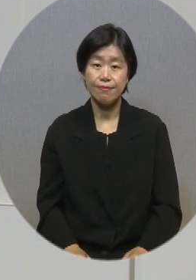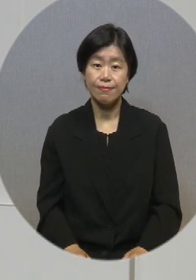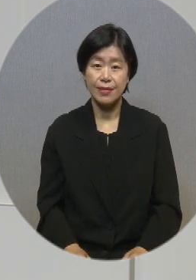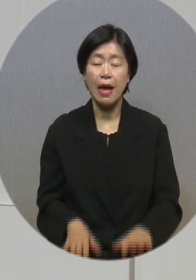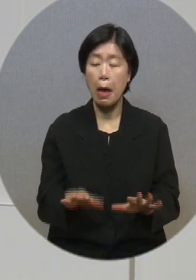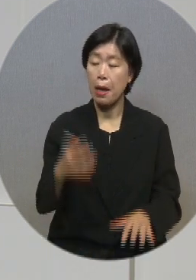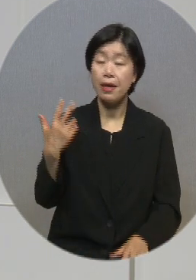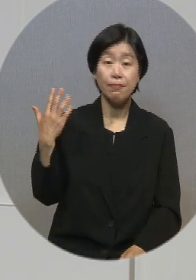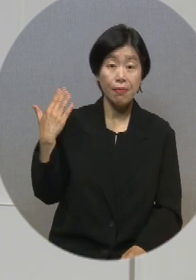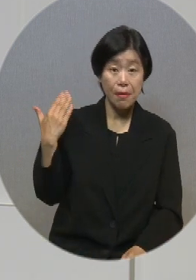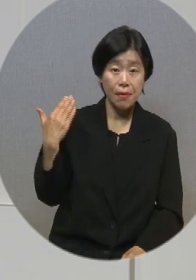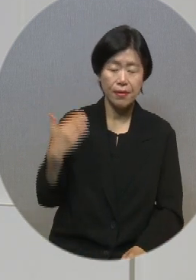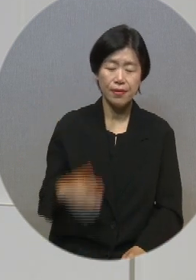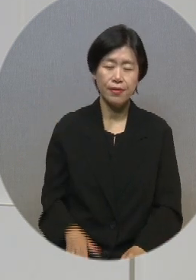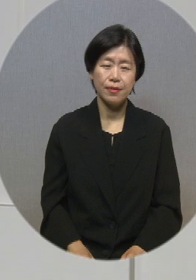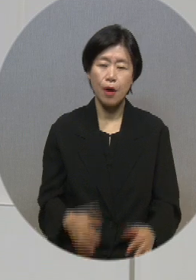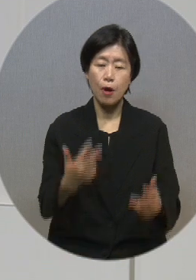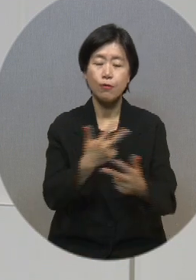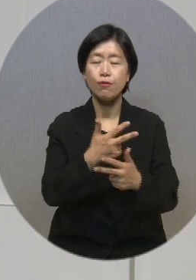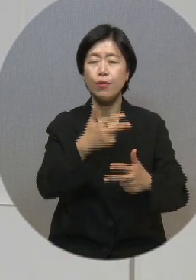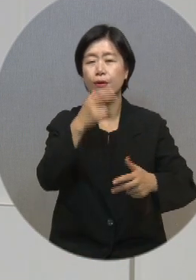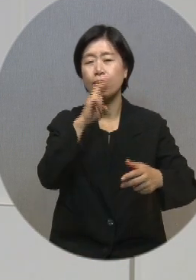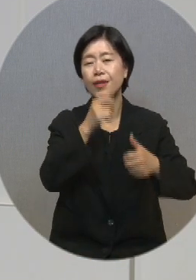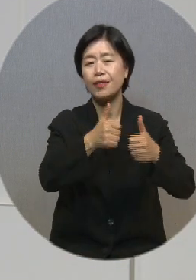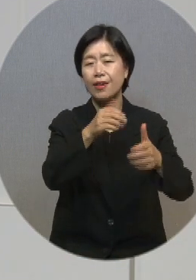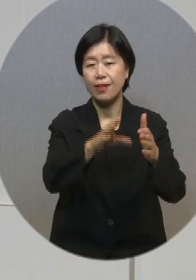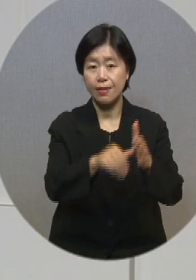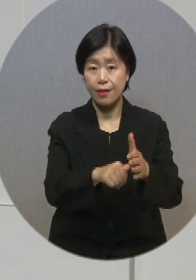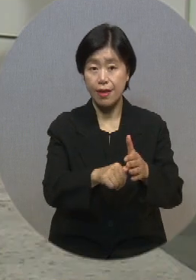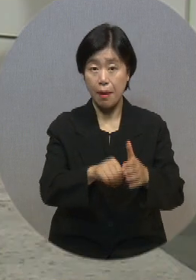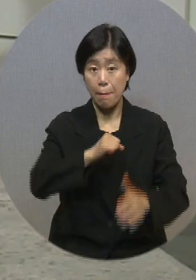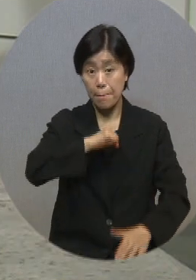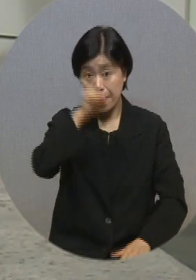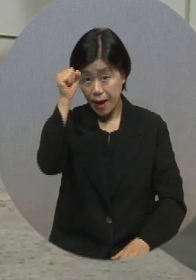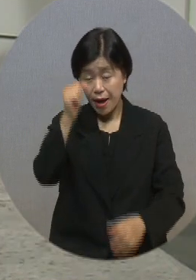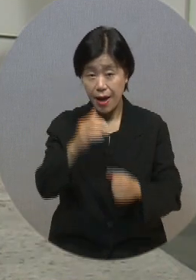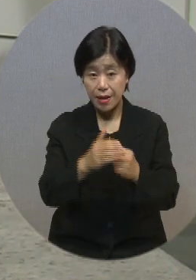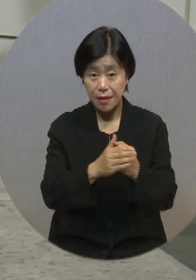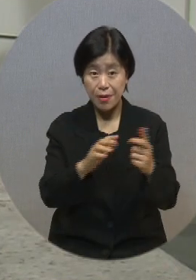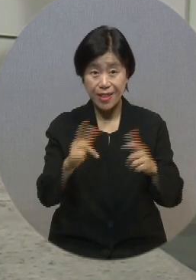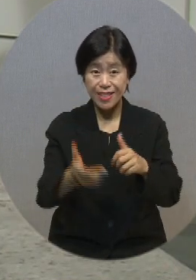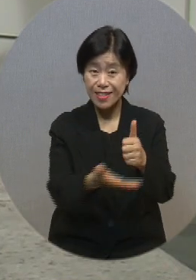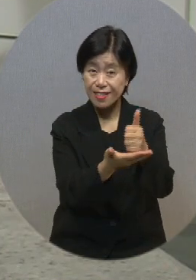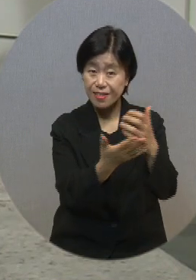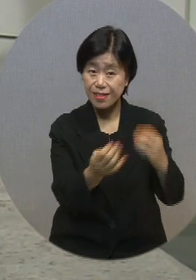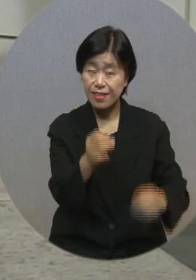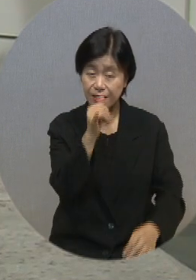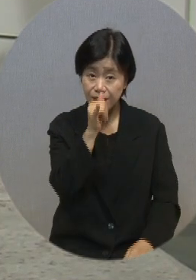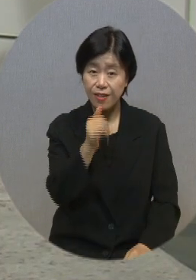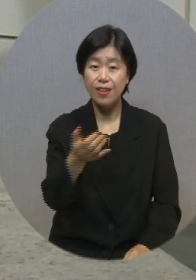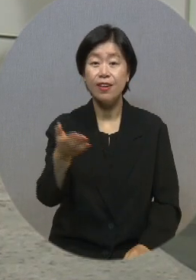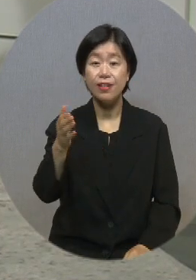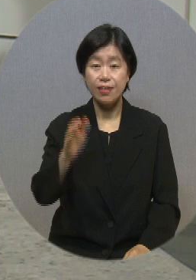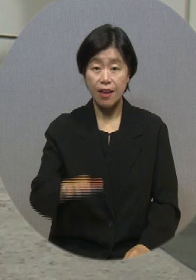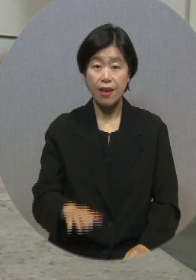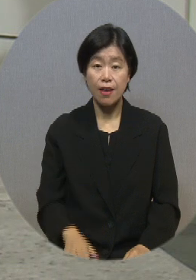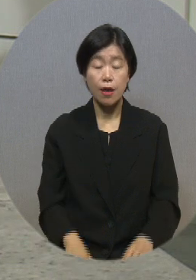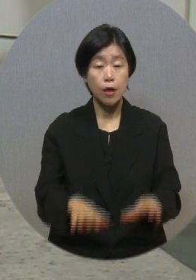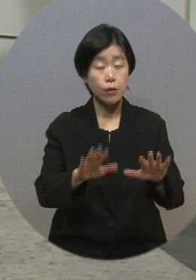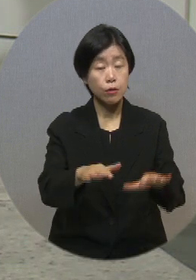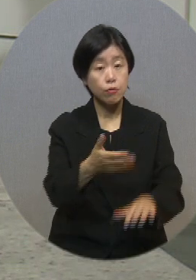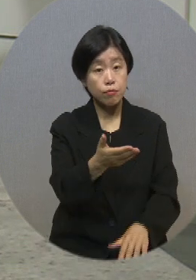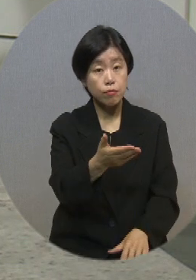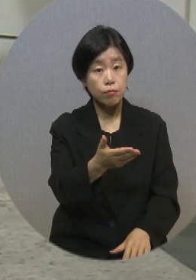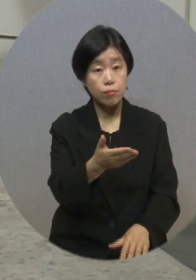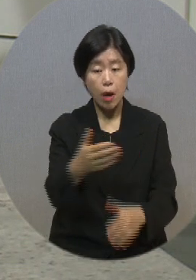모임을 하면서 굉장히 칭찬도 많이 받으셨다고요. 네. 근데 지금 또 그 그룹 뭐